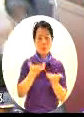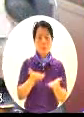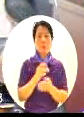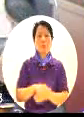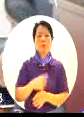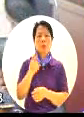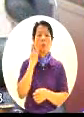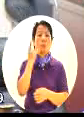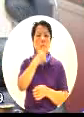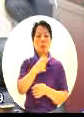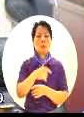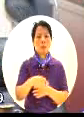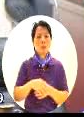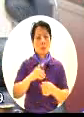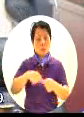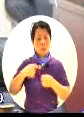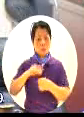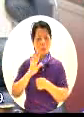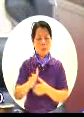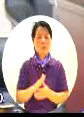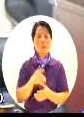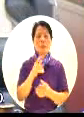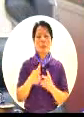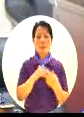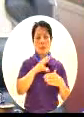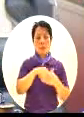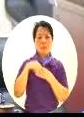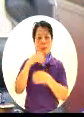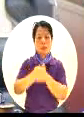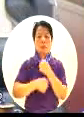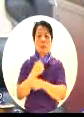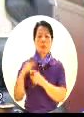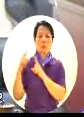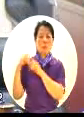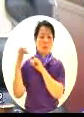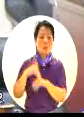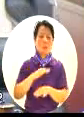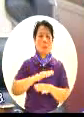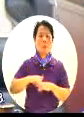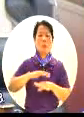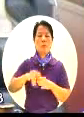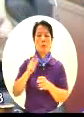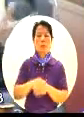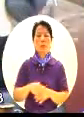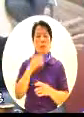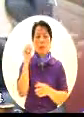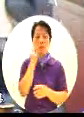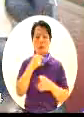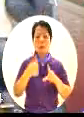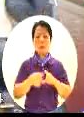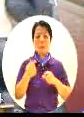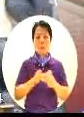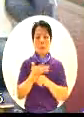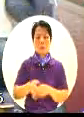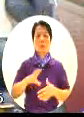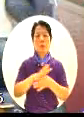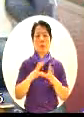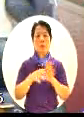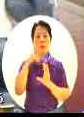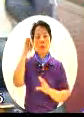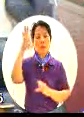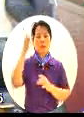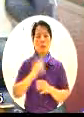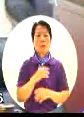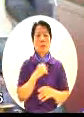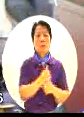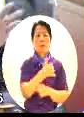有商机我相对的会带来一些人潮了博沃特区的部分，我头讲给文创业者是什么？就比